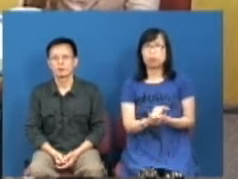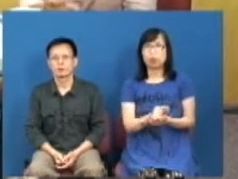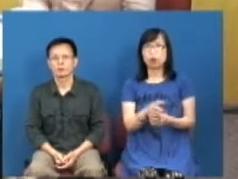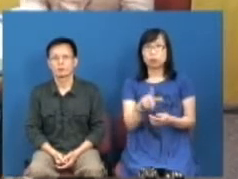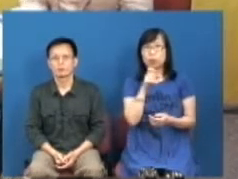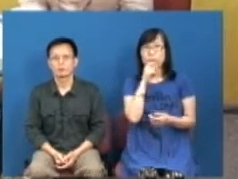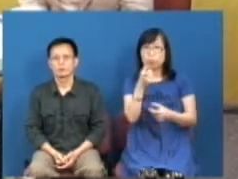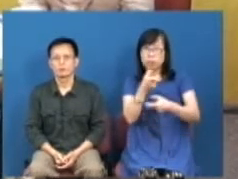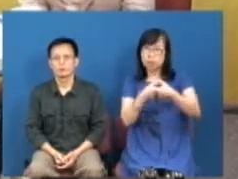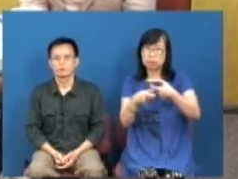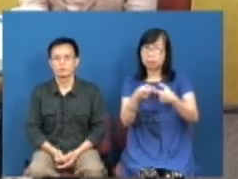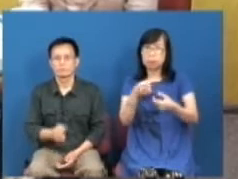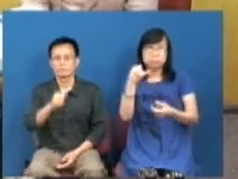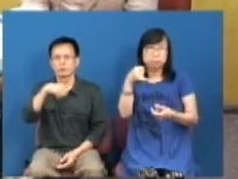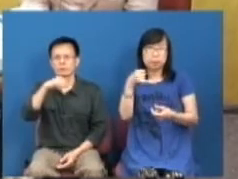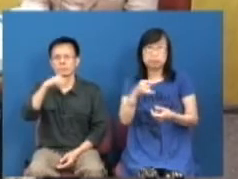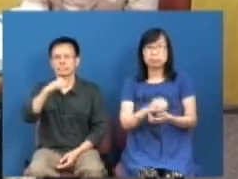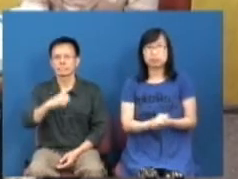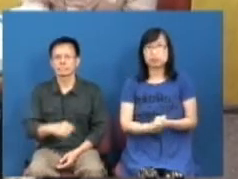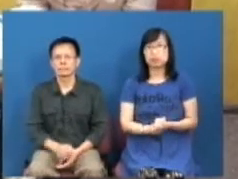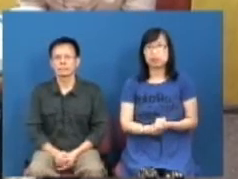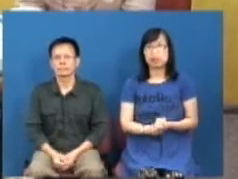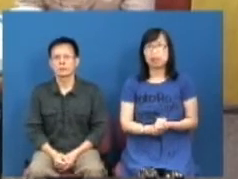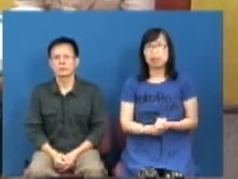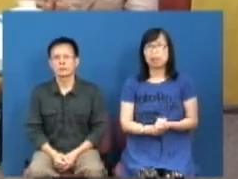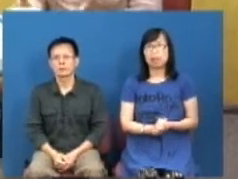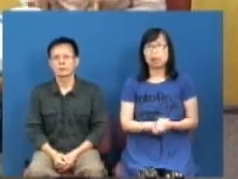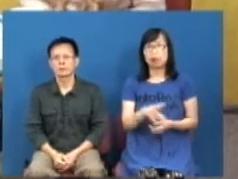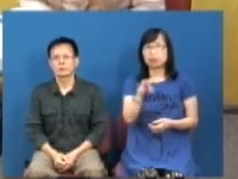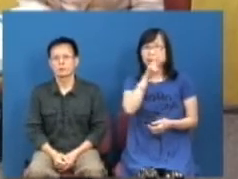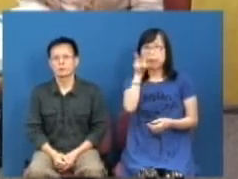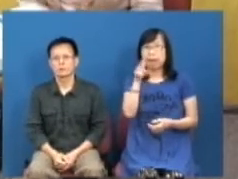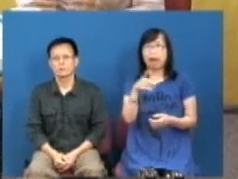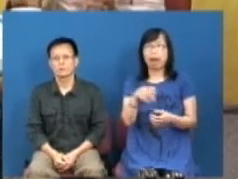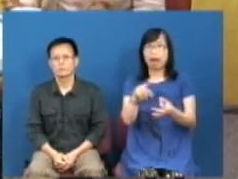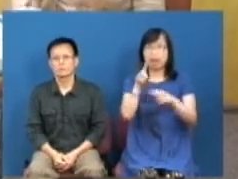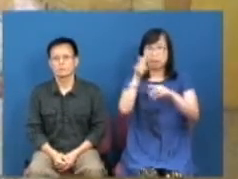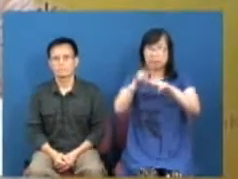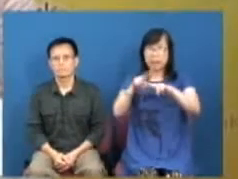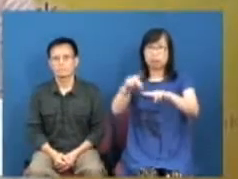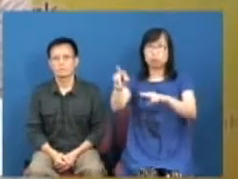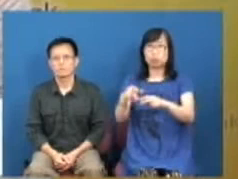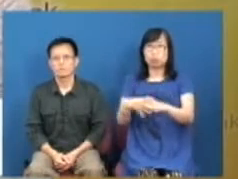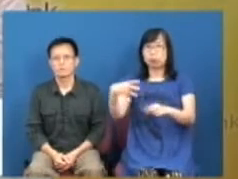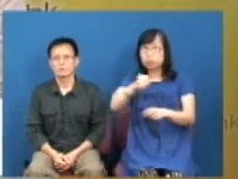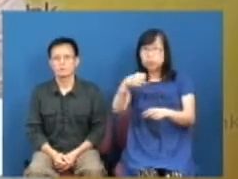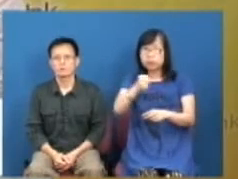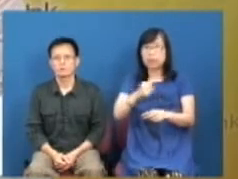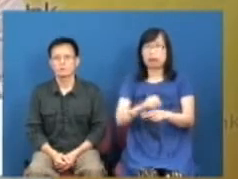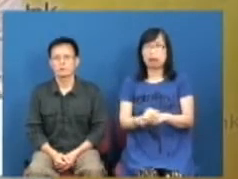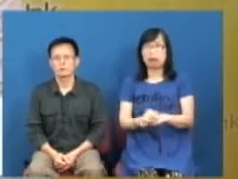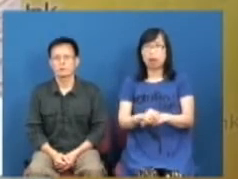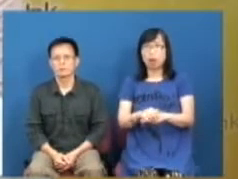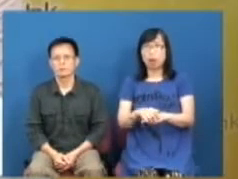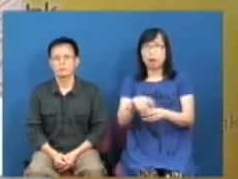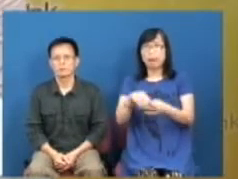資金就搞唔掂。你即係好似琴日我睇見阿温家寶總理咁，你去到日本去考察或者去即係